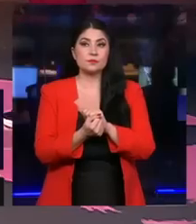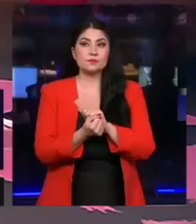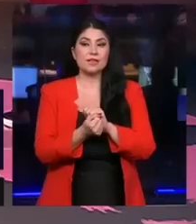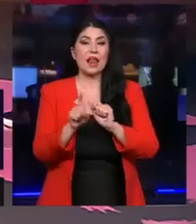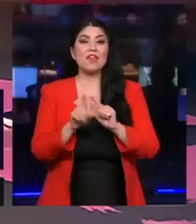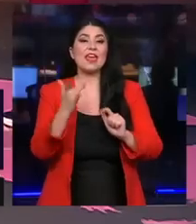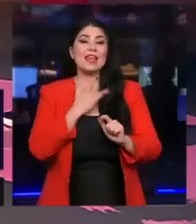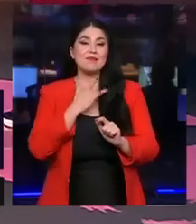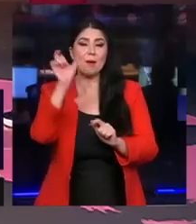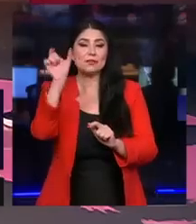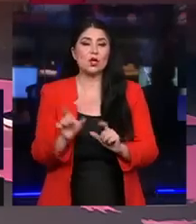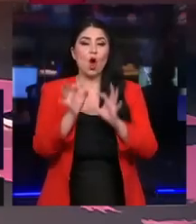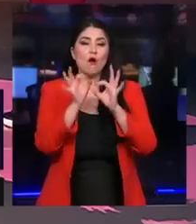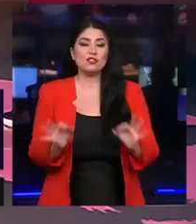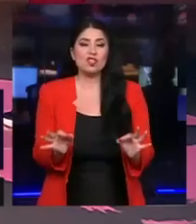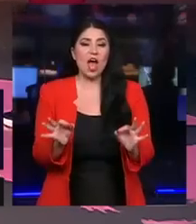inima